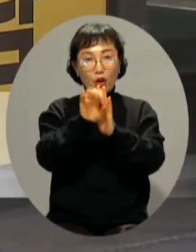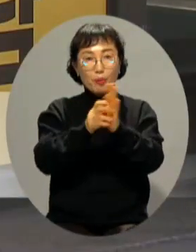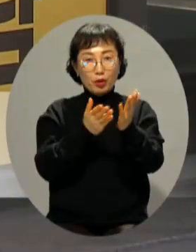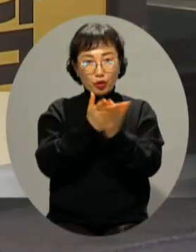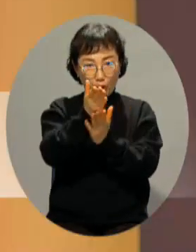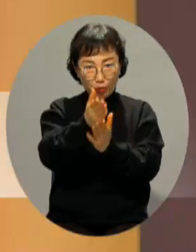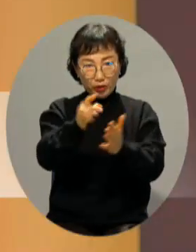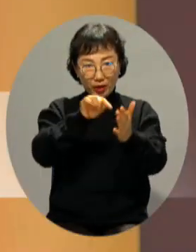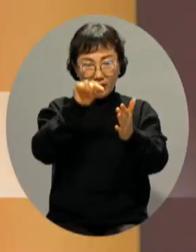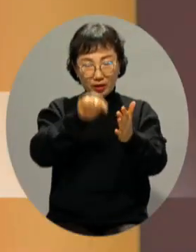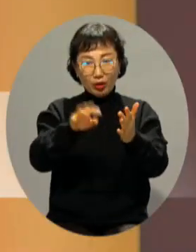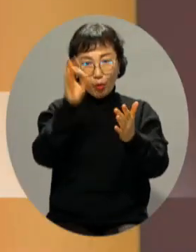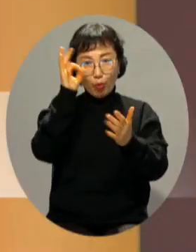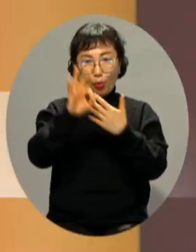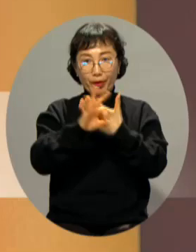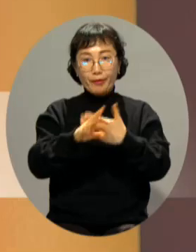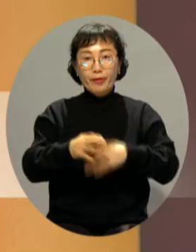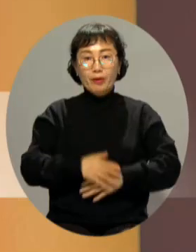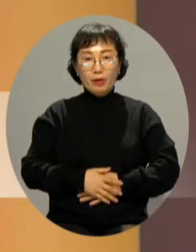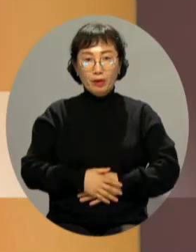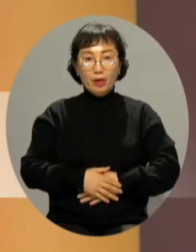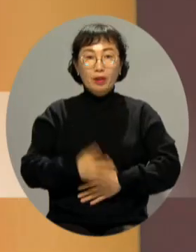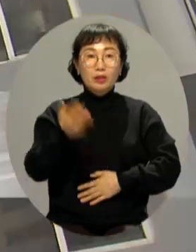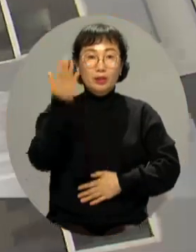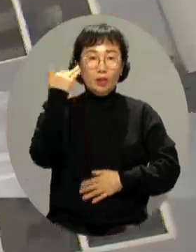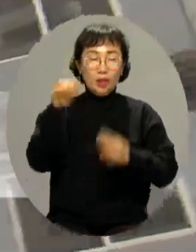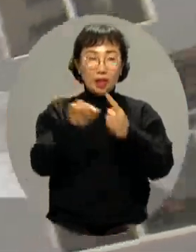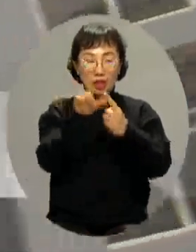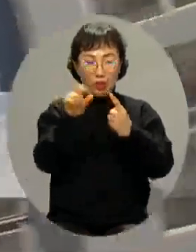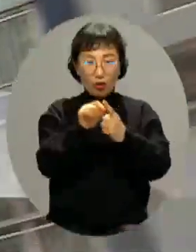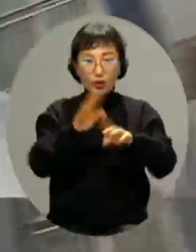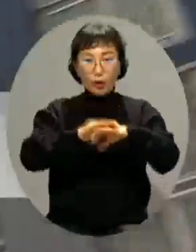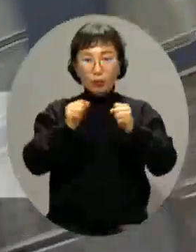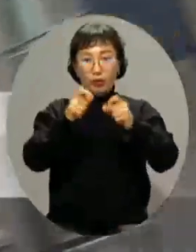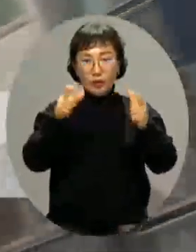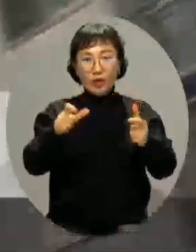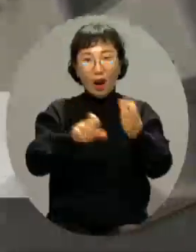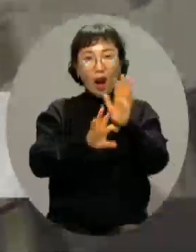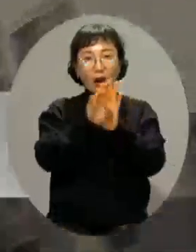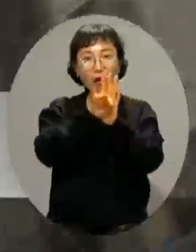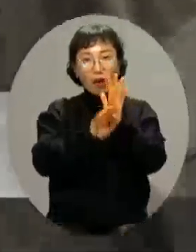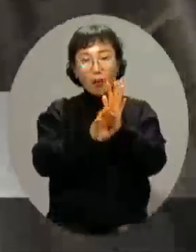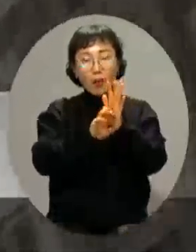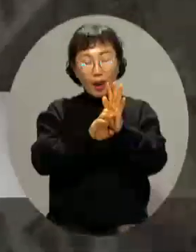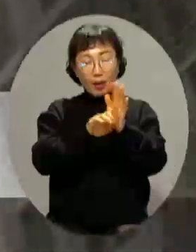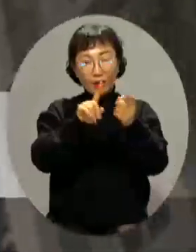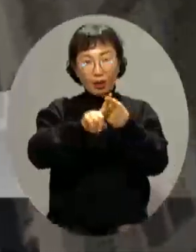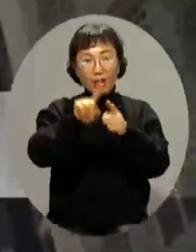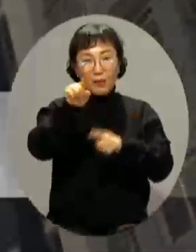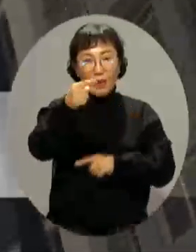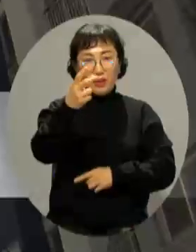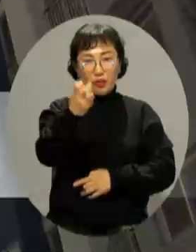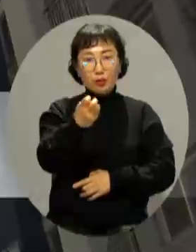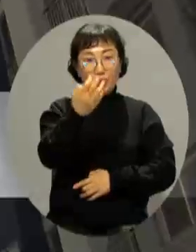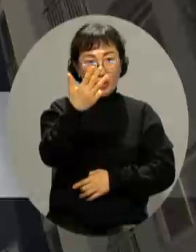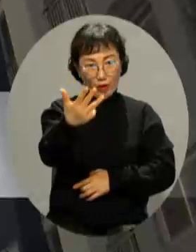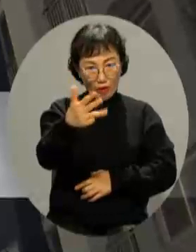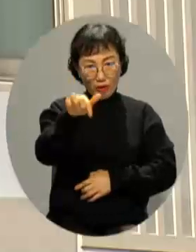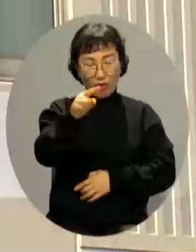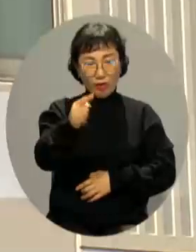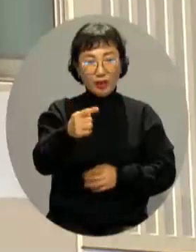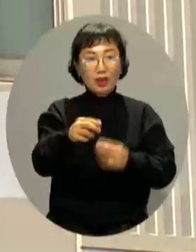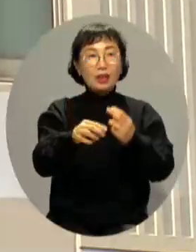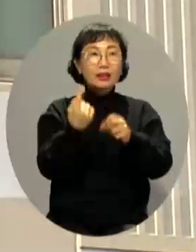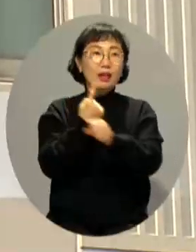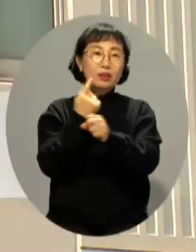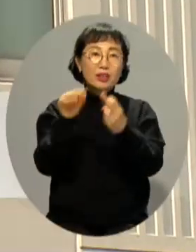지지옥션의 경매 동향 보고서에 따르면 지난달 전라북도의 아파트 경매 건수는 덱 28건으로 지난해 12월